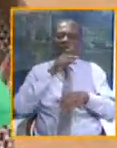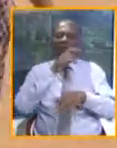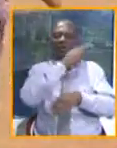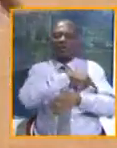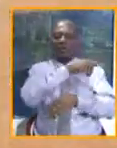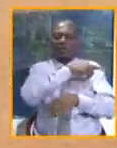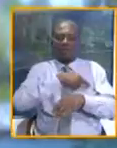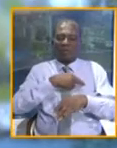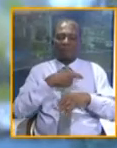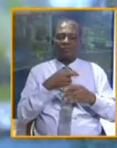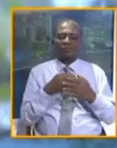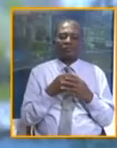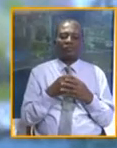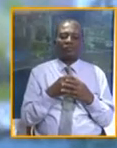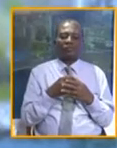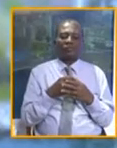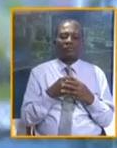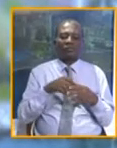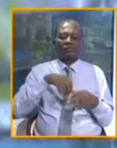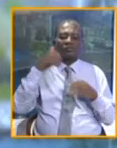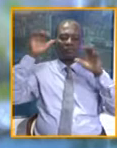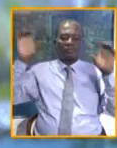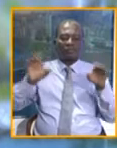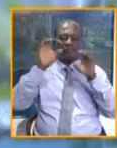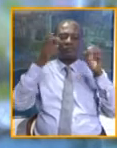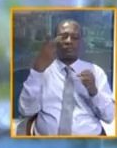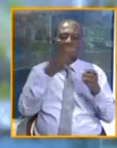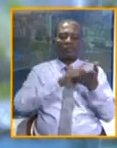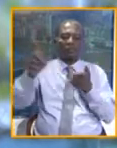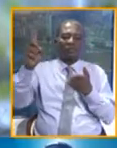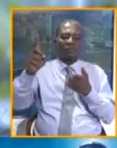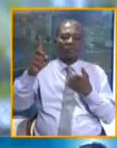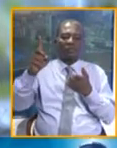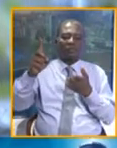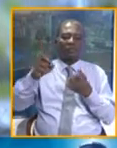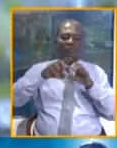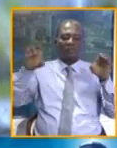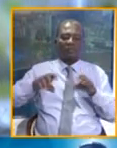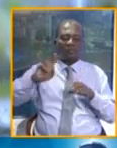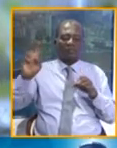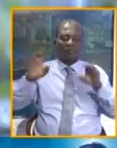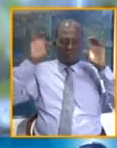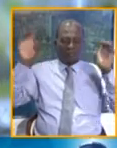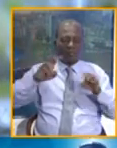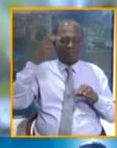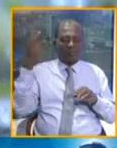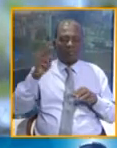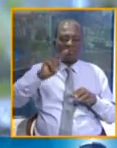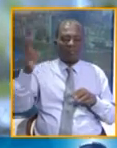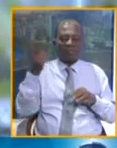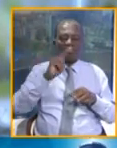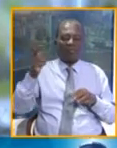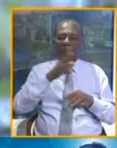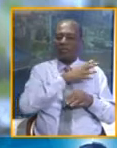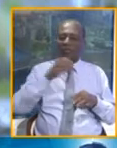à leur village. Et une autre célébration il y a deux semaines que fut commémorée la Pâque, l'événement sorti du